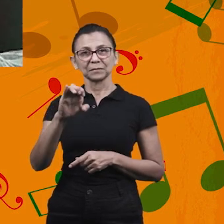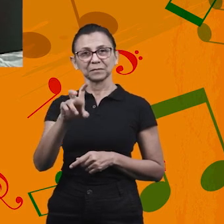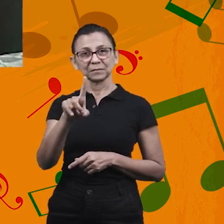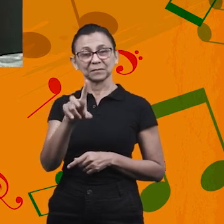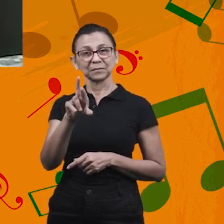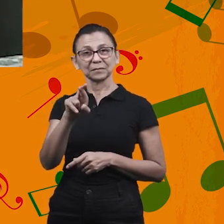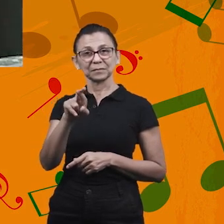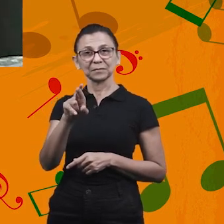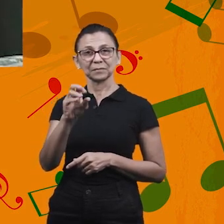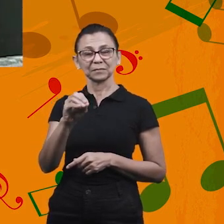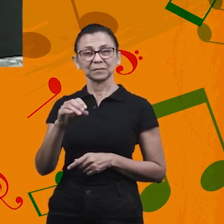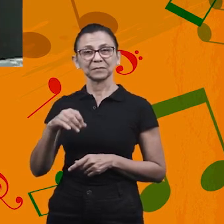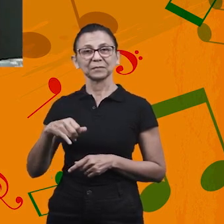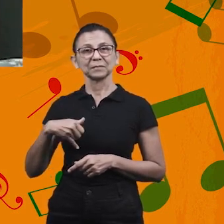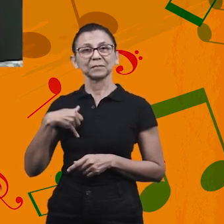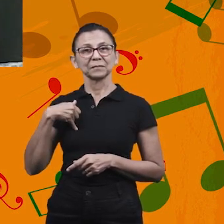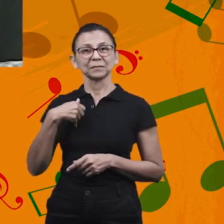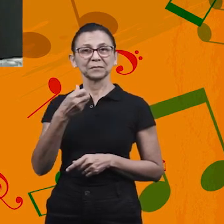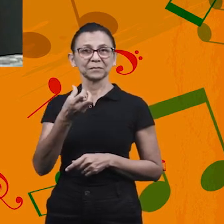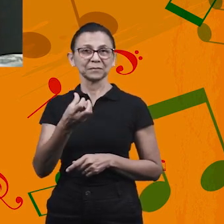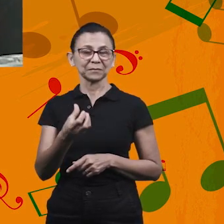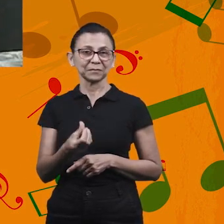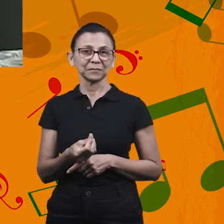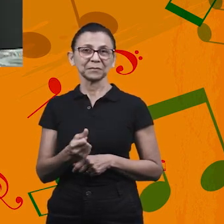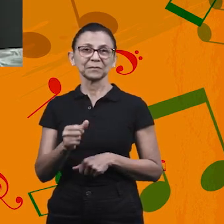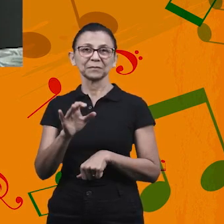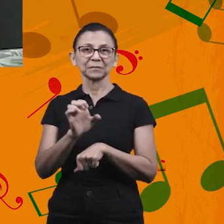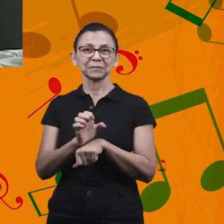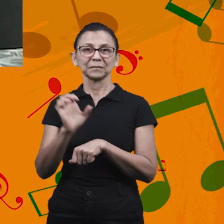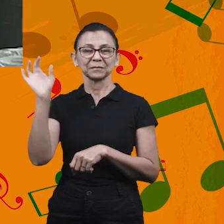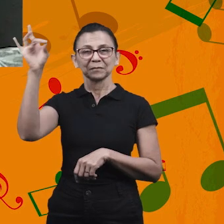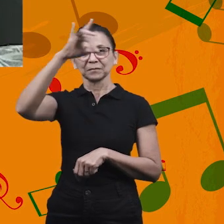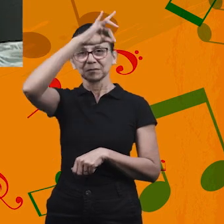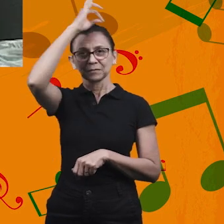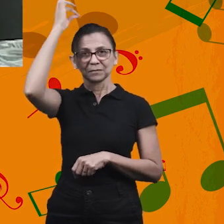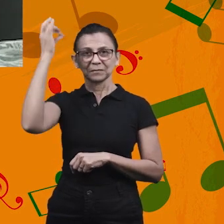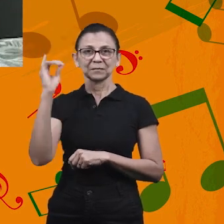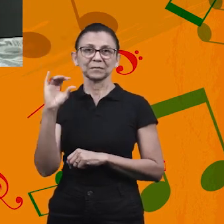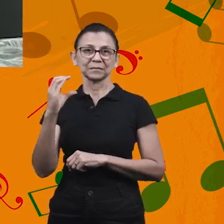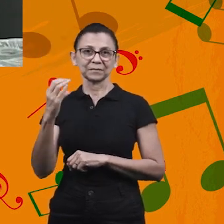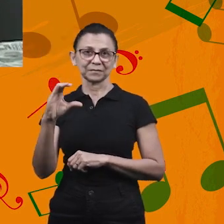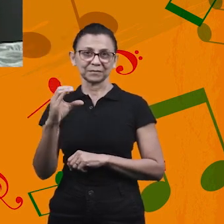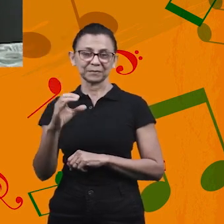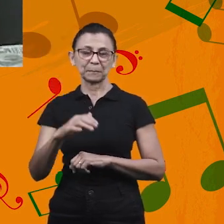l'église de Santolândia, Cariacica, Espírito Santo.